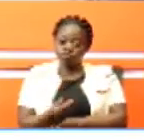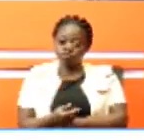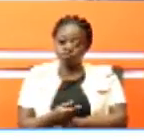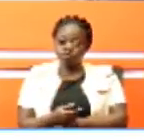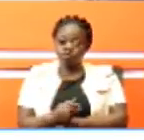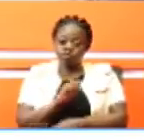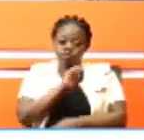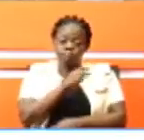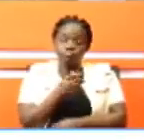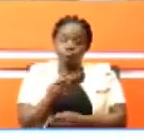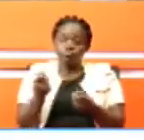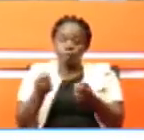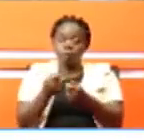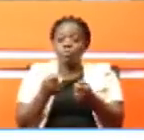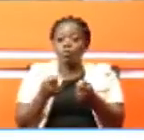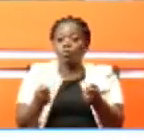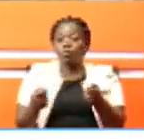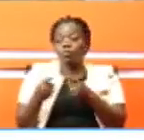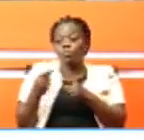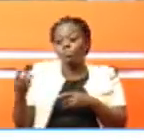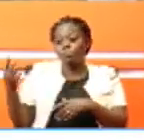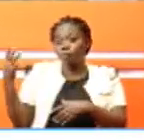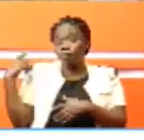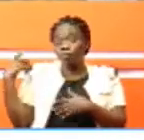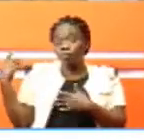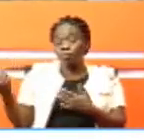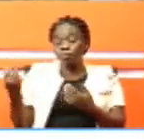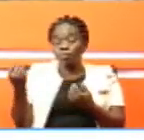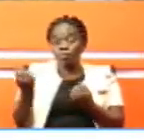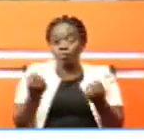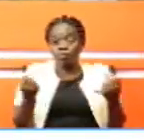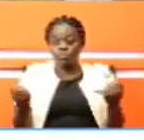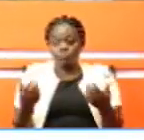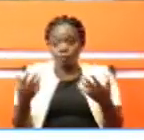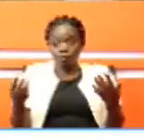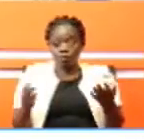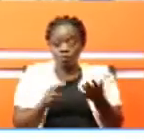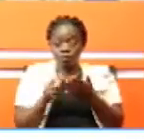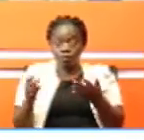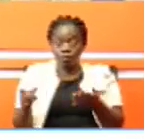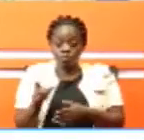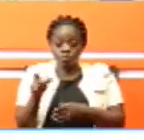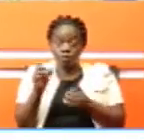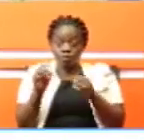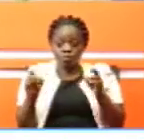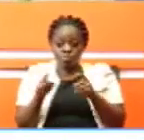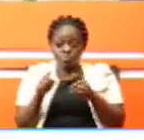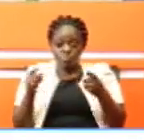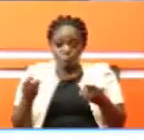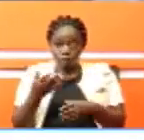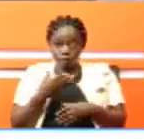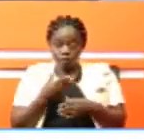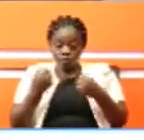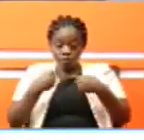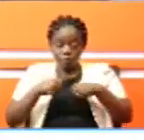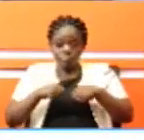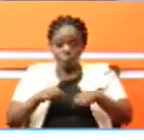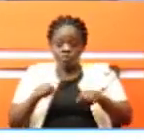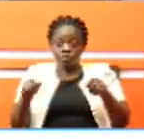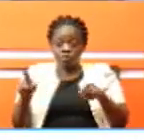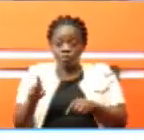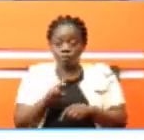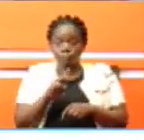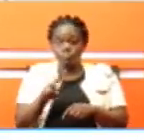ga yingini ga njawulo. Bagamba nti edda waalingawo emmotoka ezitaakozesanga battery kyokka era zaalinanga ekikola nga